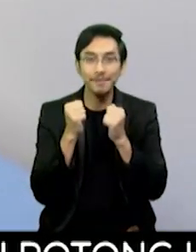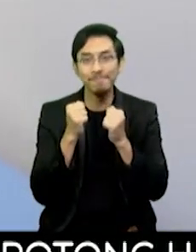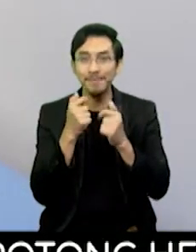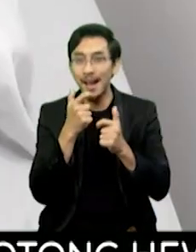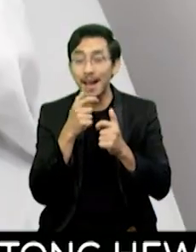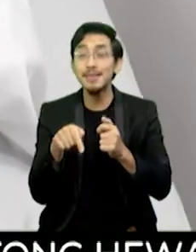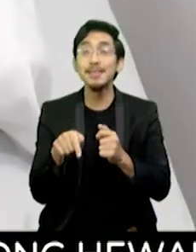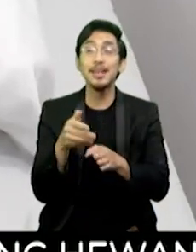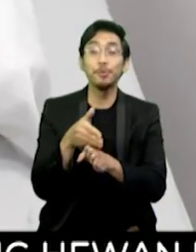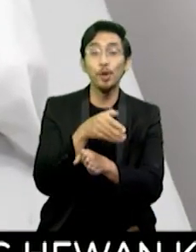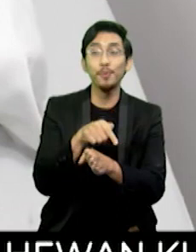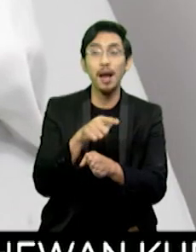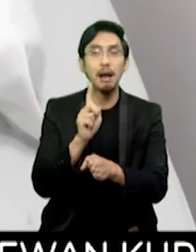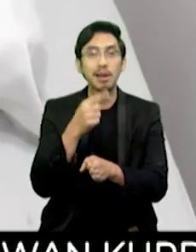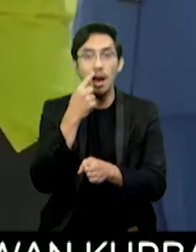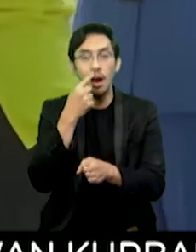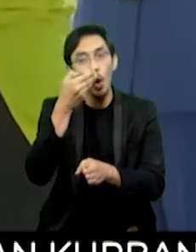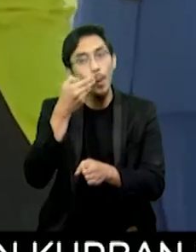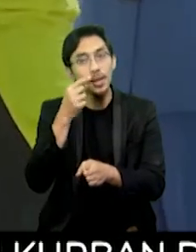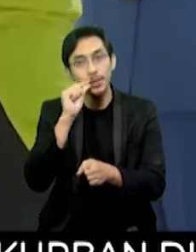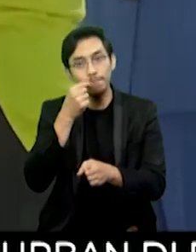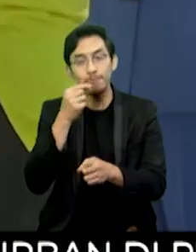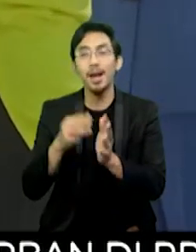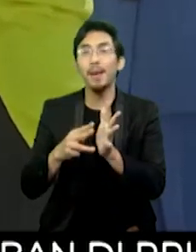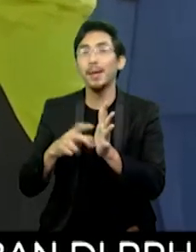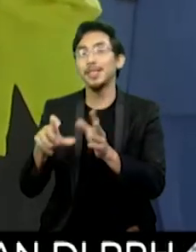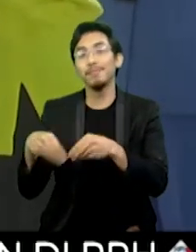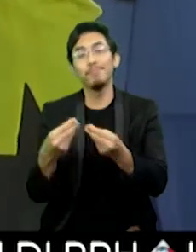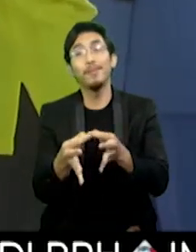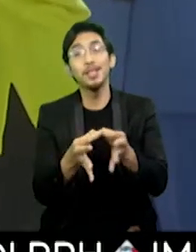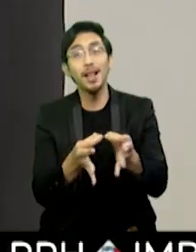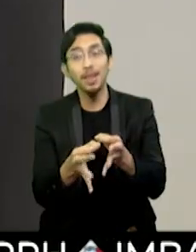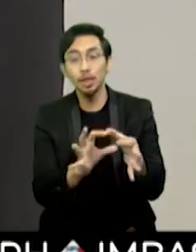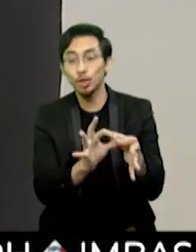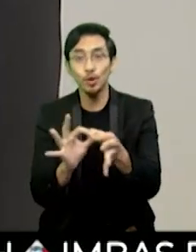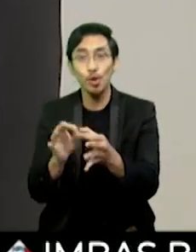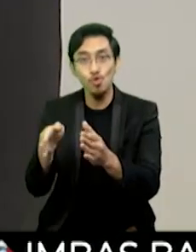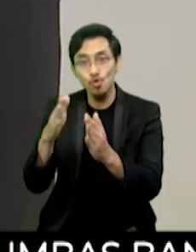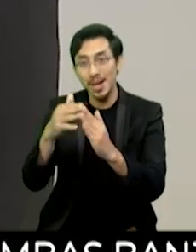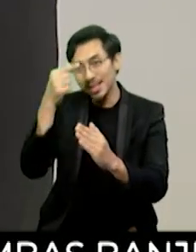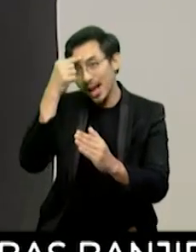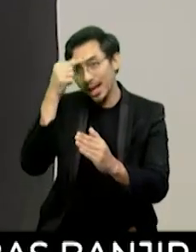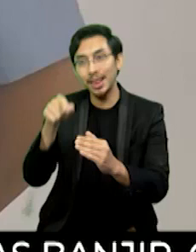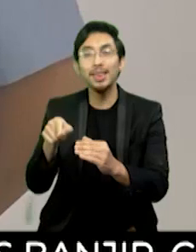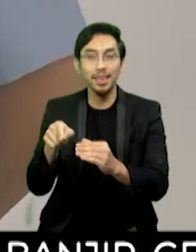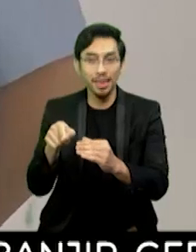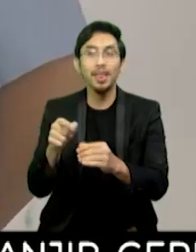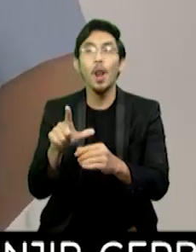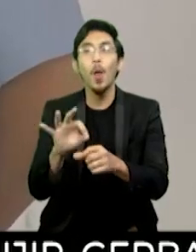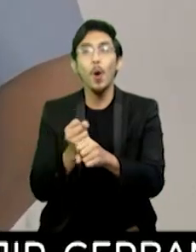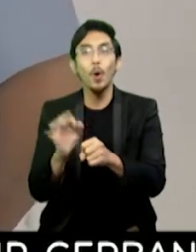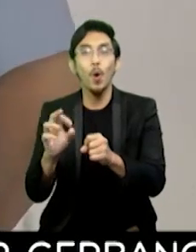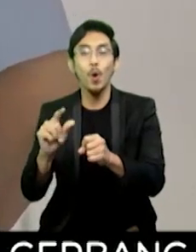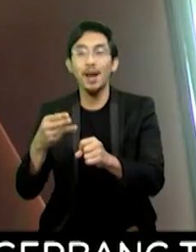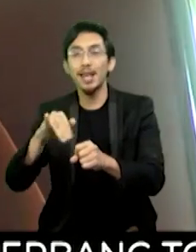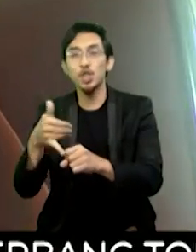sumbing gratis yang digelar MNC Peduli bekerja sama dengan Rumah Sakit Telogorejo, Semarang dan didukung oleh Smile Train Indonesia pada bulan